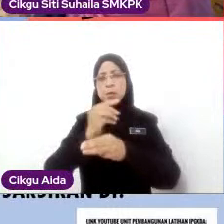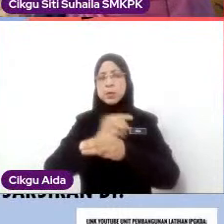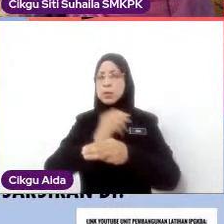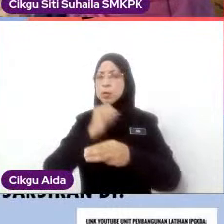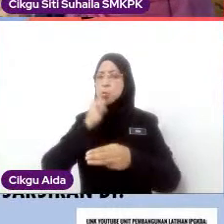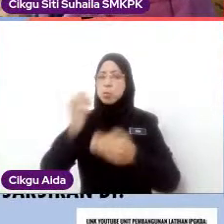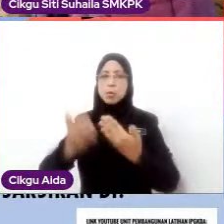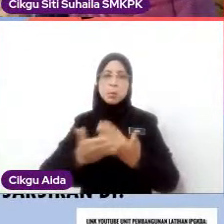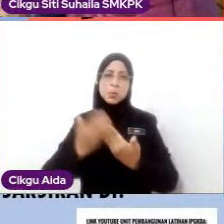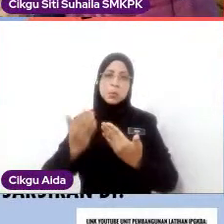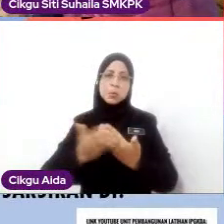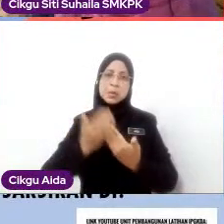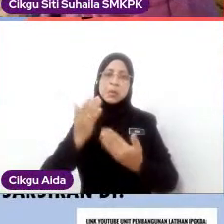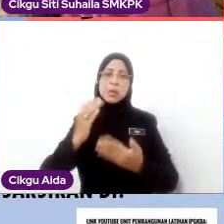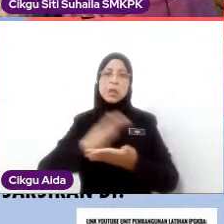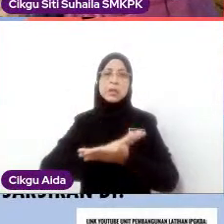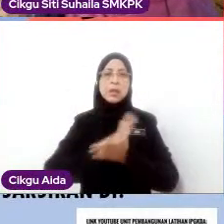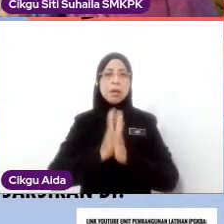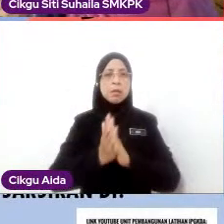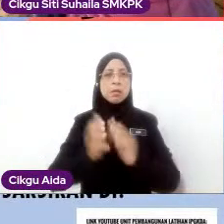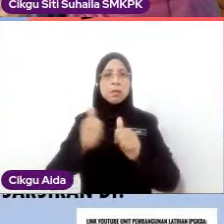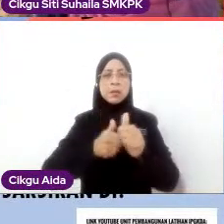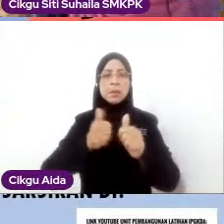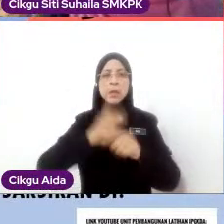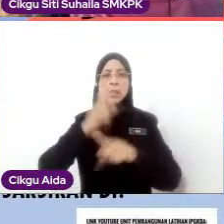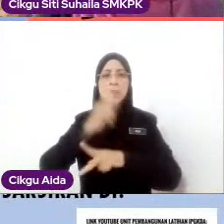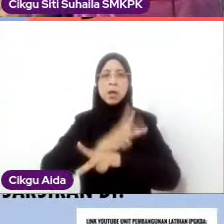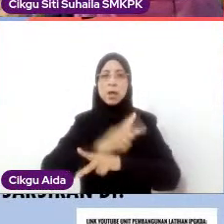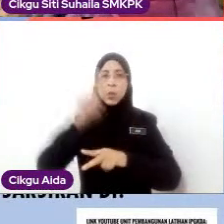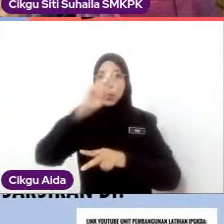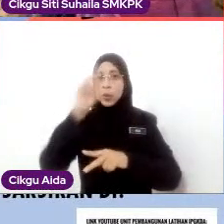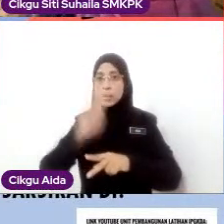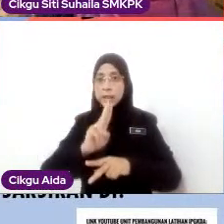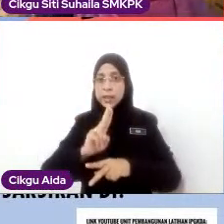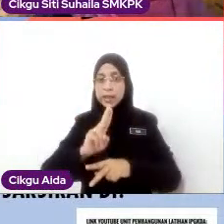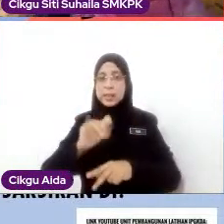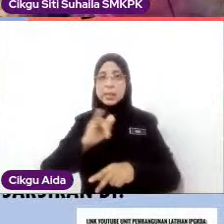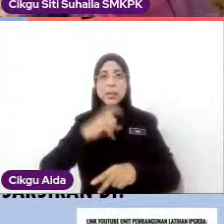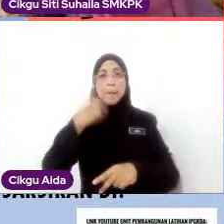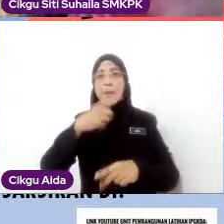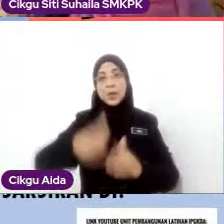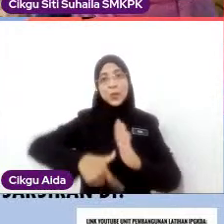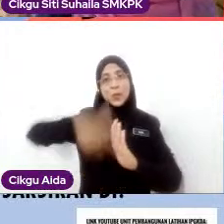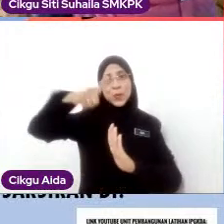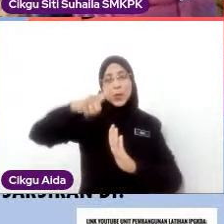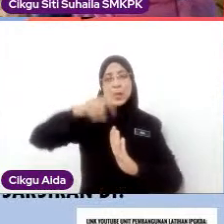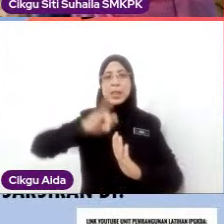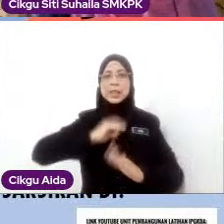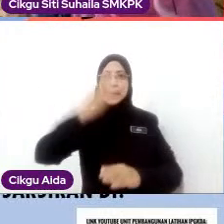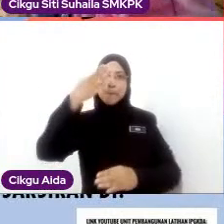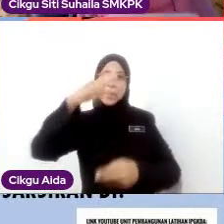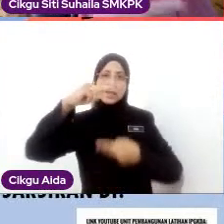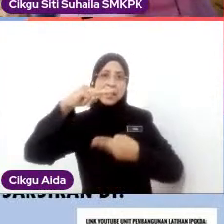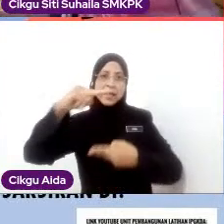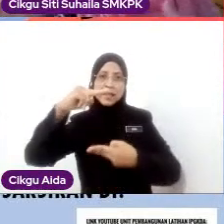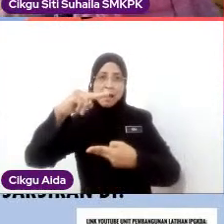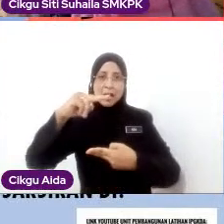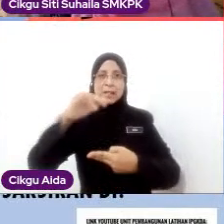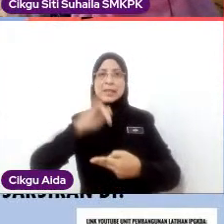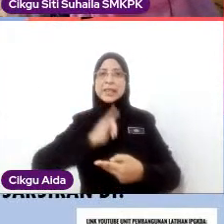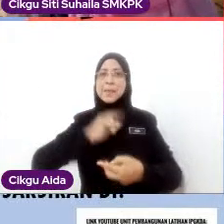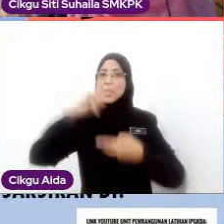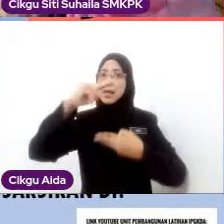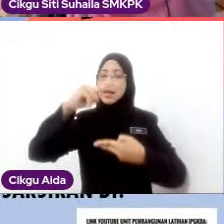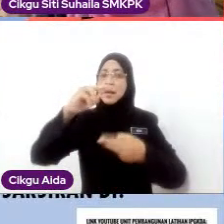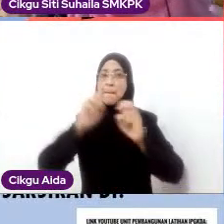Jadi selalunya setiap kali ujian, siapa yang lulus saya akan bagi hadiah. Kadang-kadang bagi makan, kadang-kadang salah satunya saya bagi whiteboard. Setiap orang